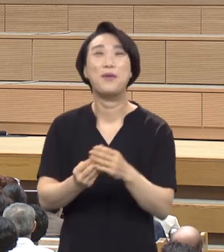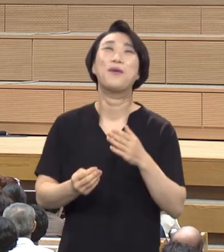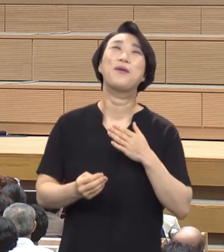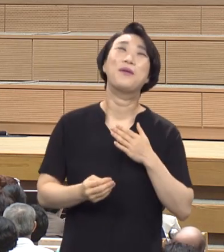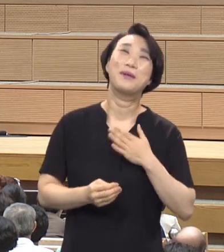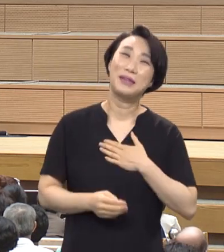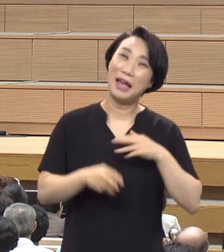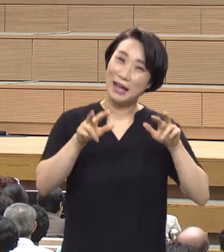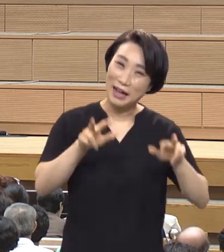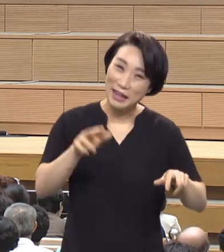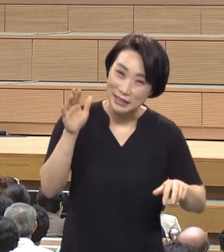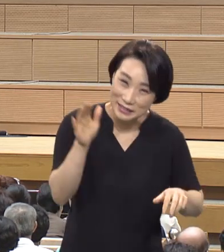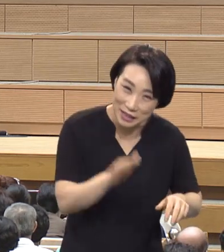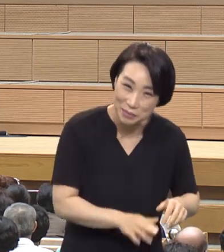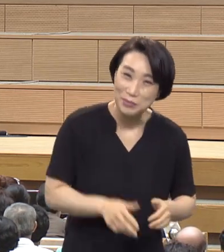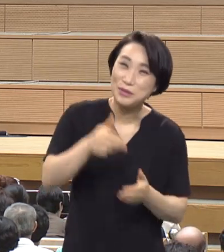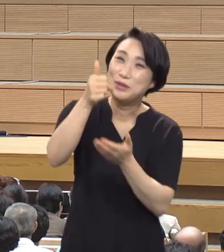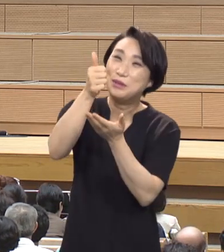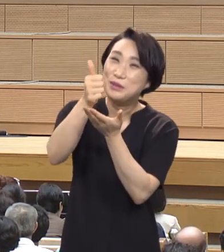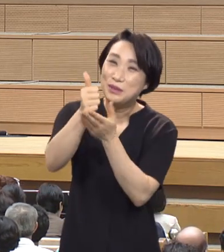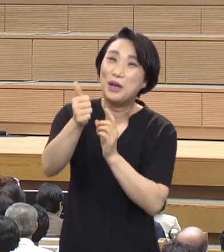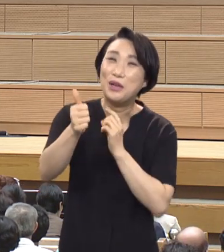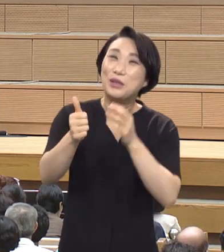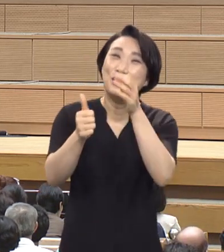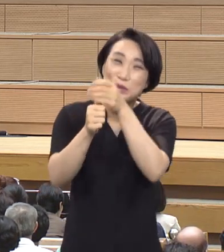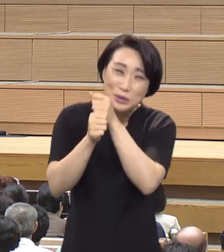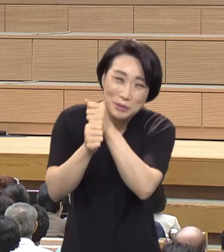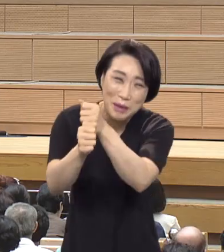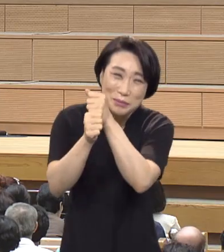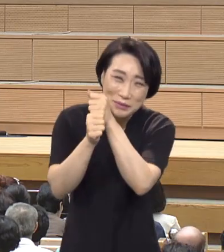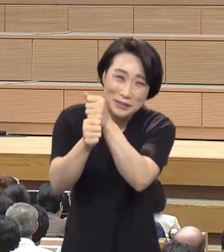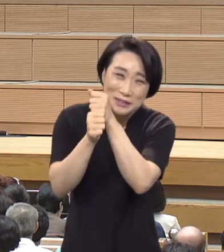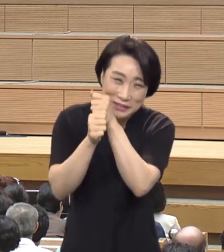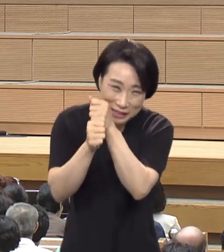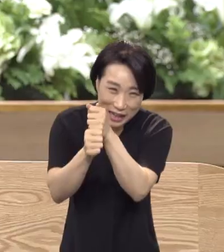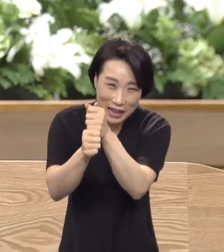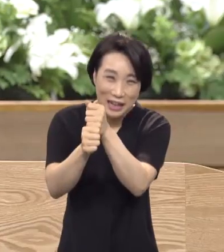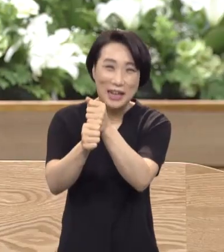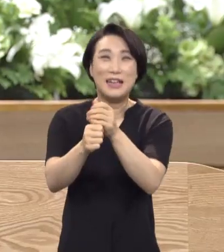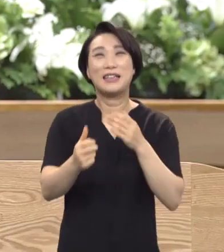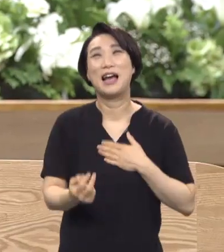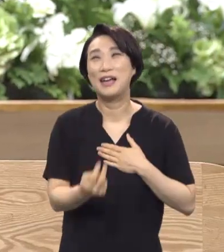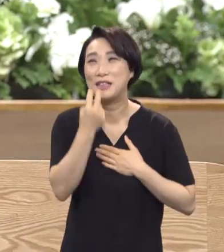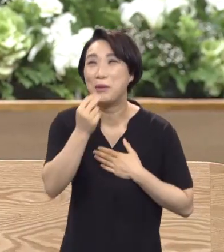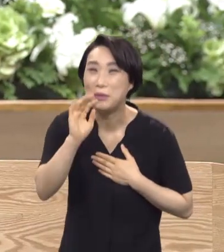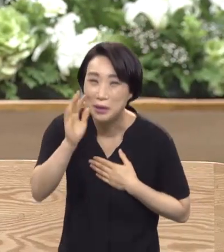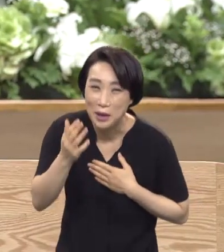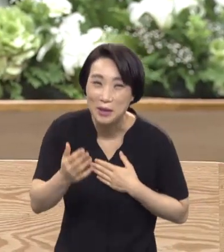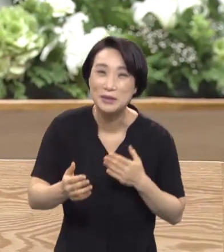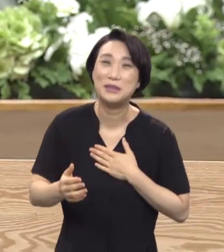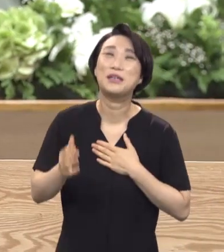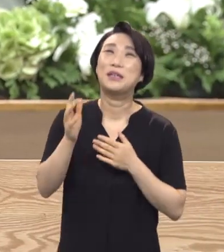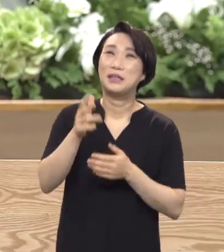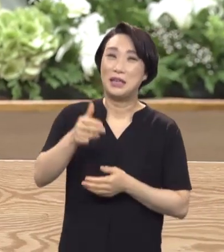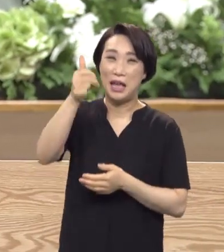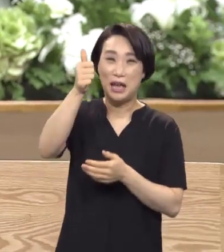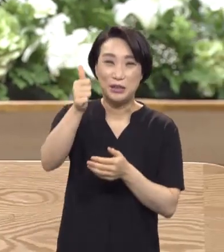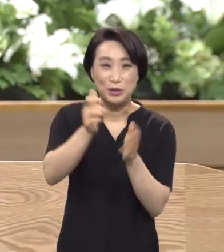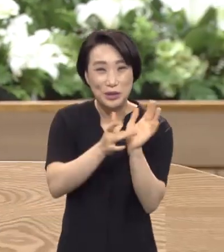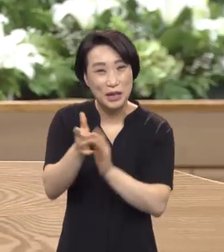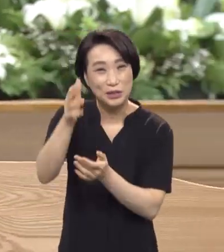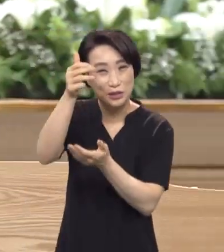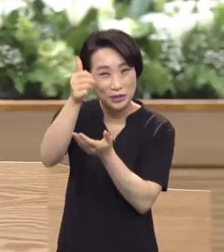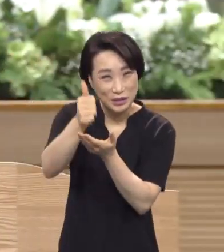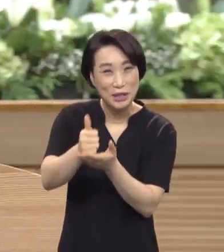완전해지고 내가 이제부터 주만 붙드네 나의 생명 되는 내